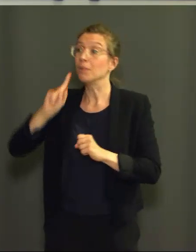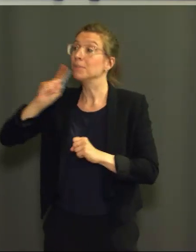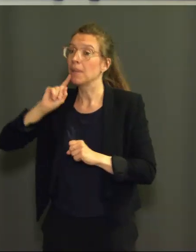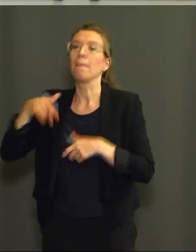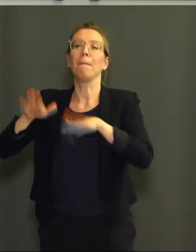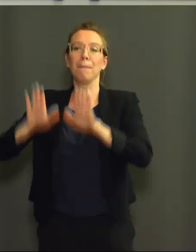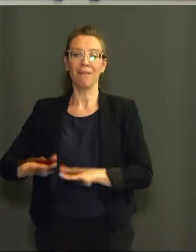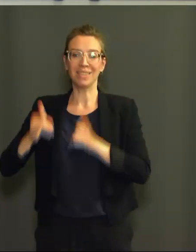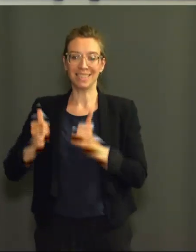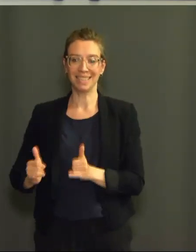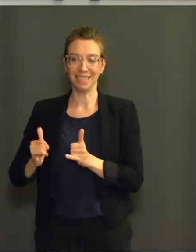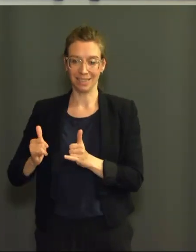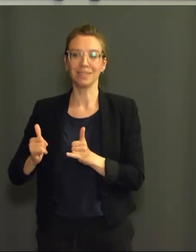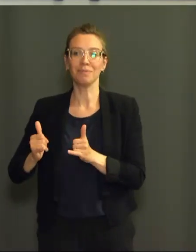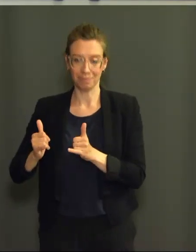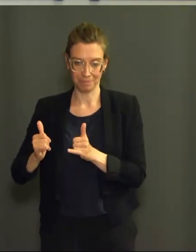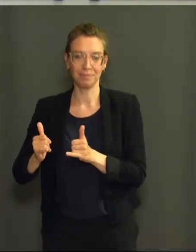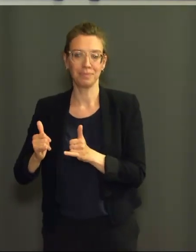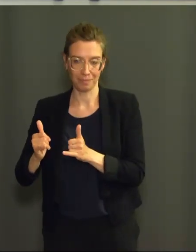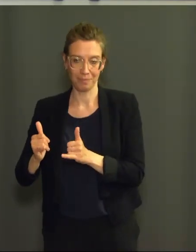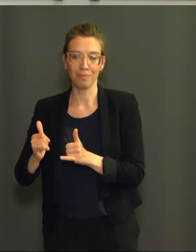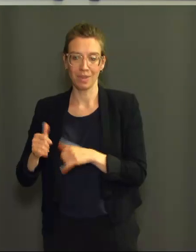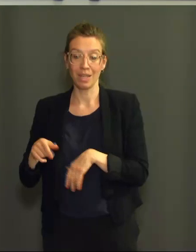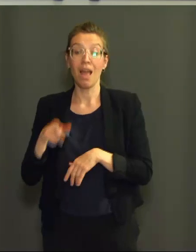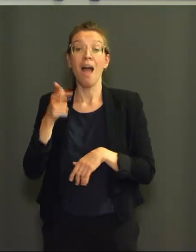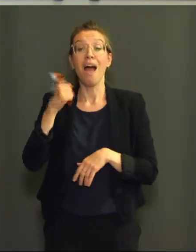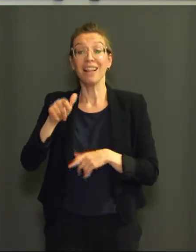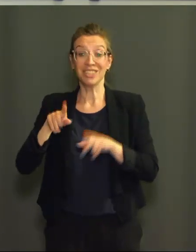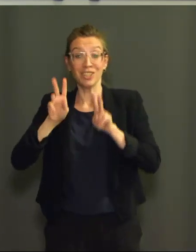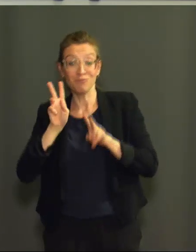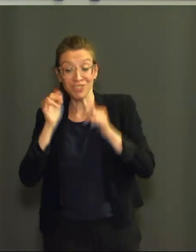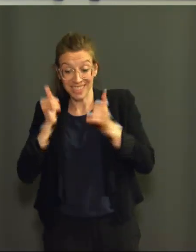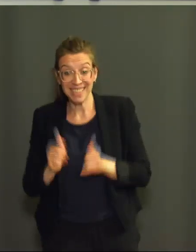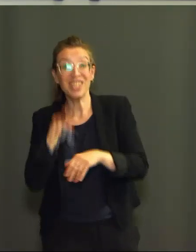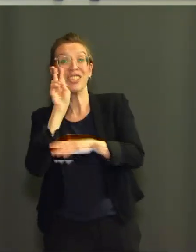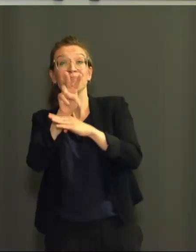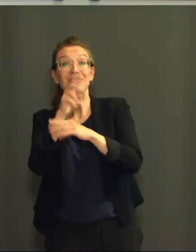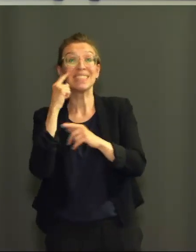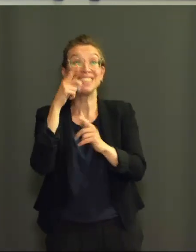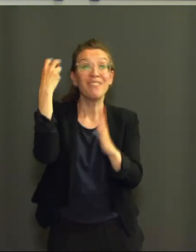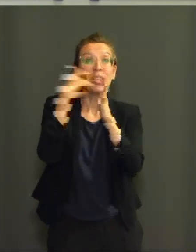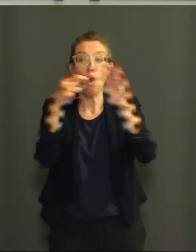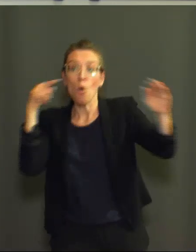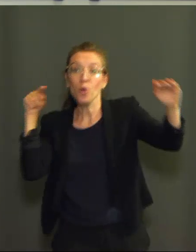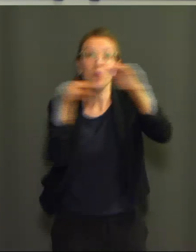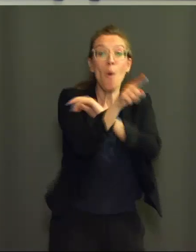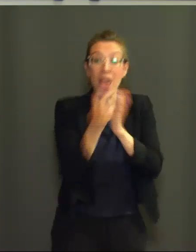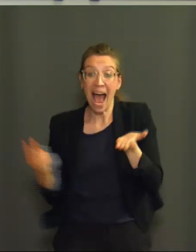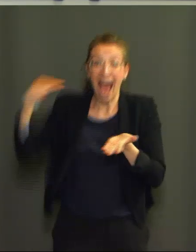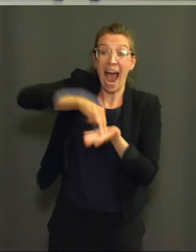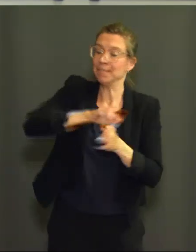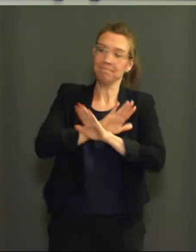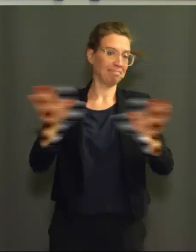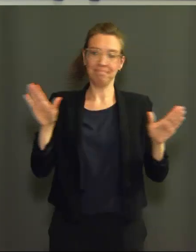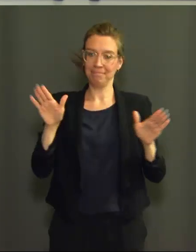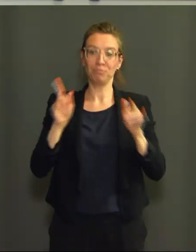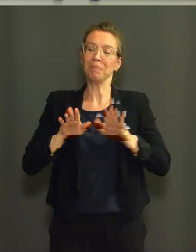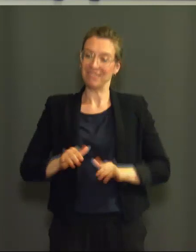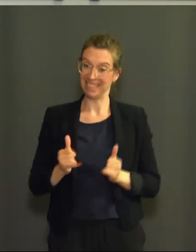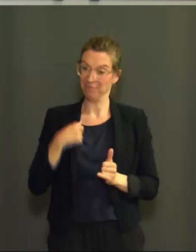zijn, als de Rode Duivels een doelpunt scoren. Je zit ook hier in groepjes van 4, tenzij je huishouden groter